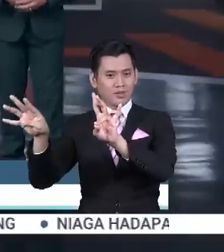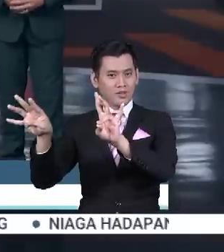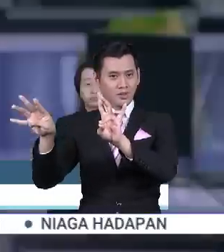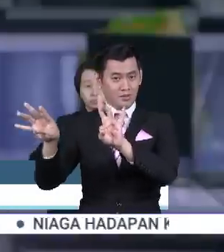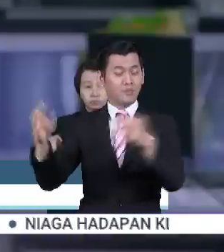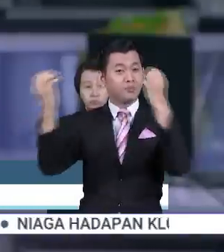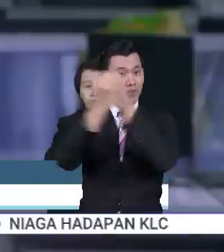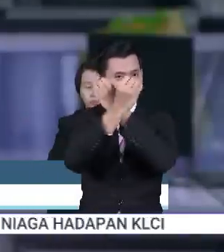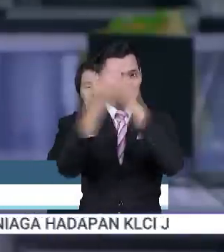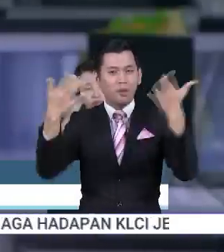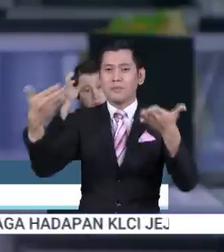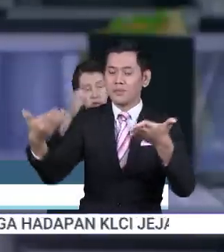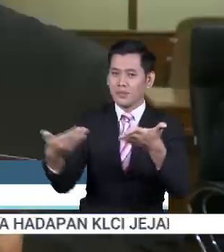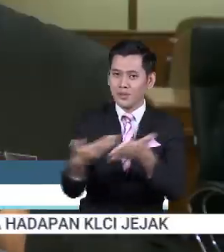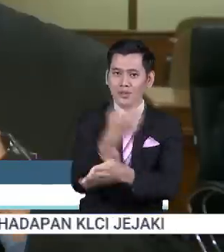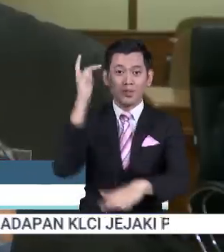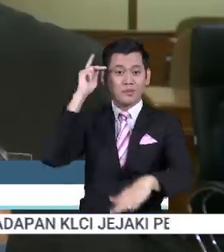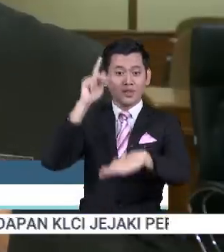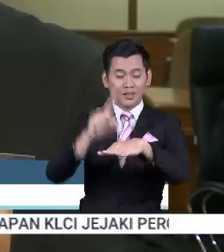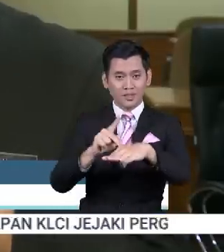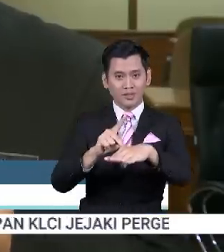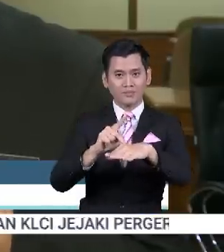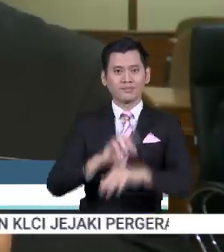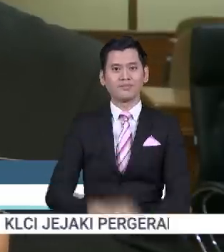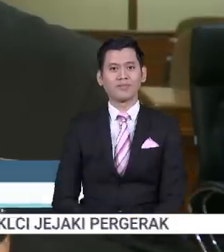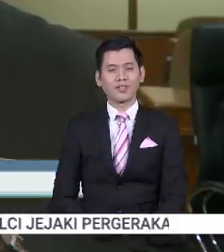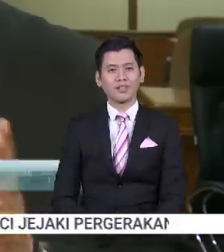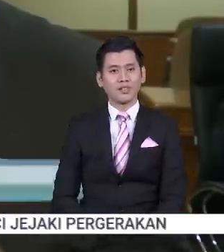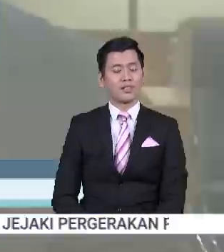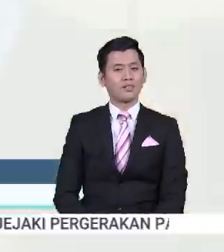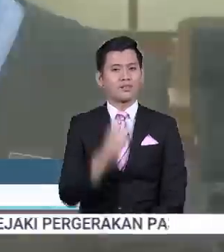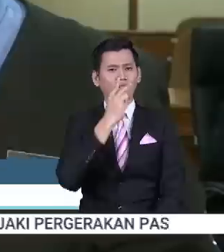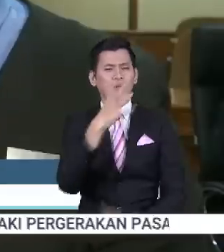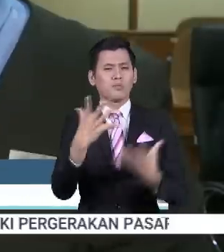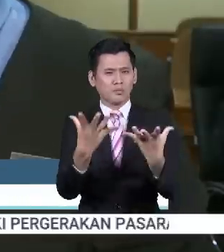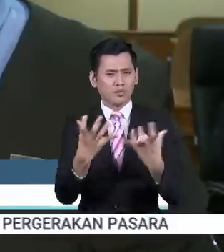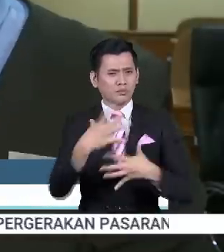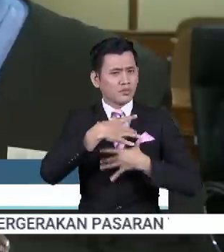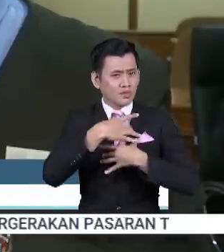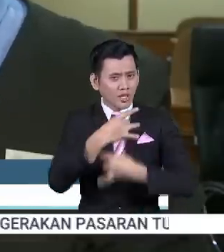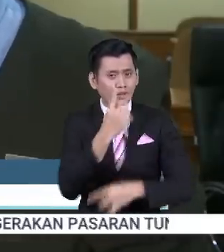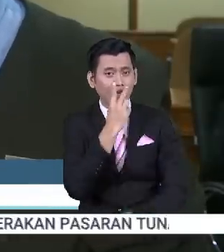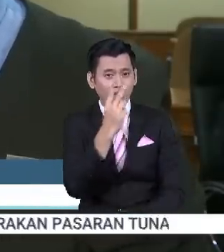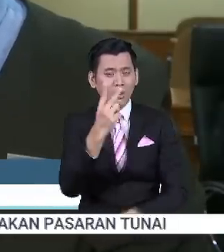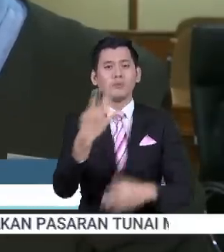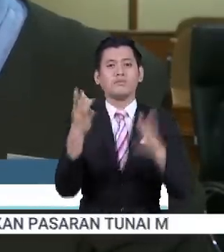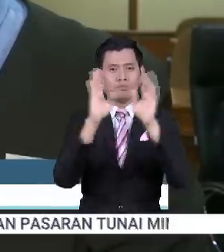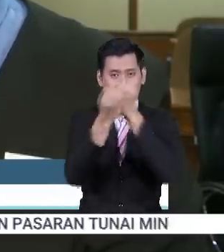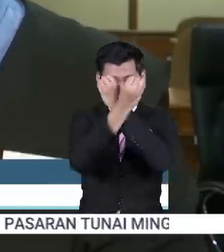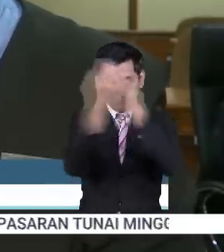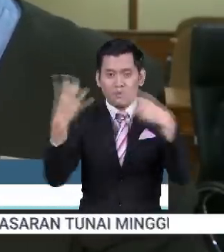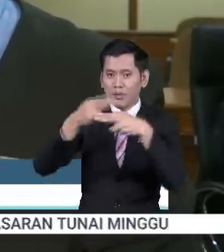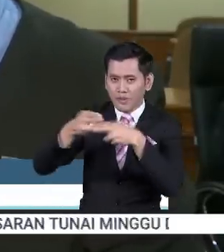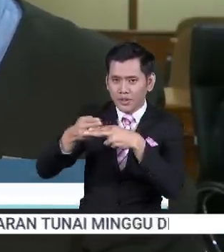buletin berita baru yang diperkenal. Attention span penonton sekarang bertambah pendek. Dia nak straight to the point, terus saja ke